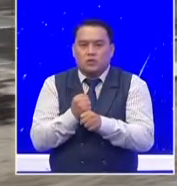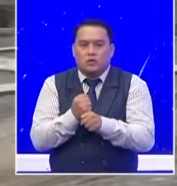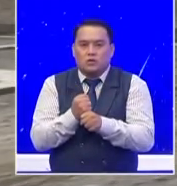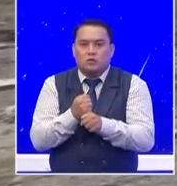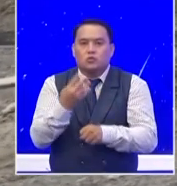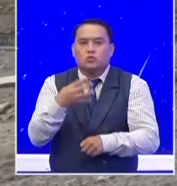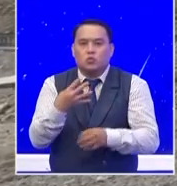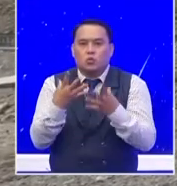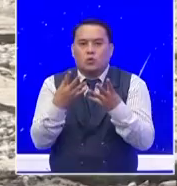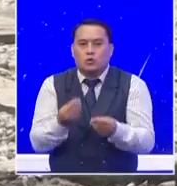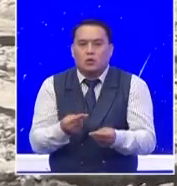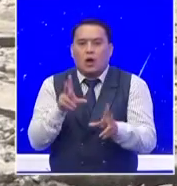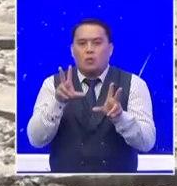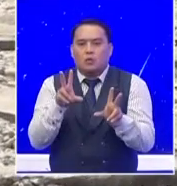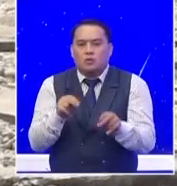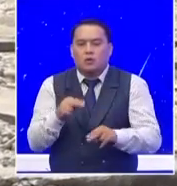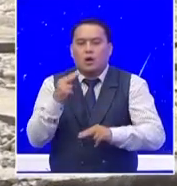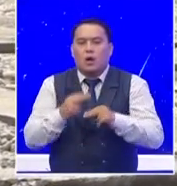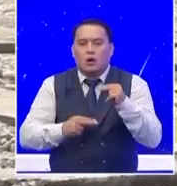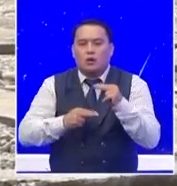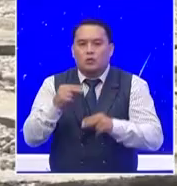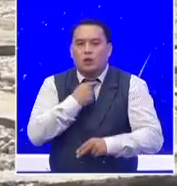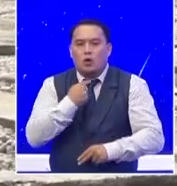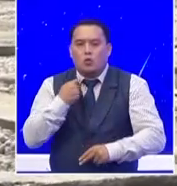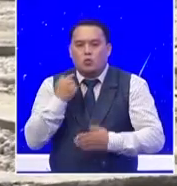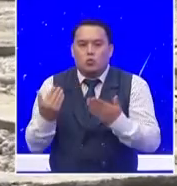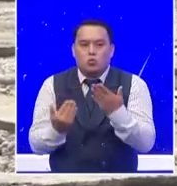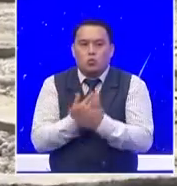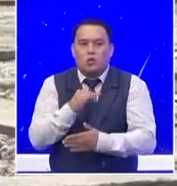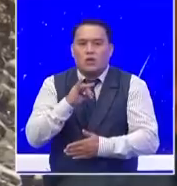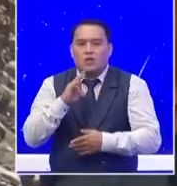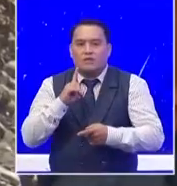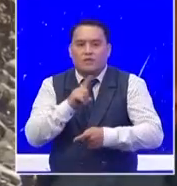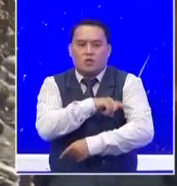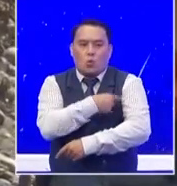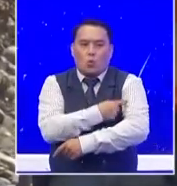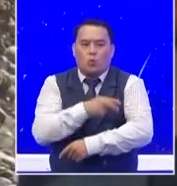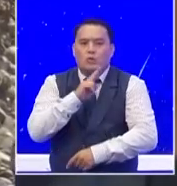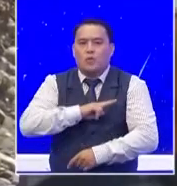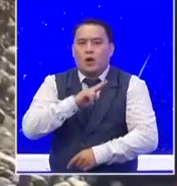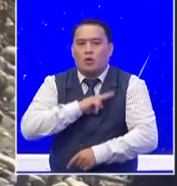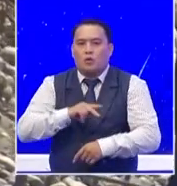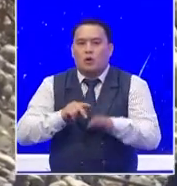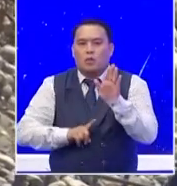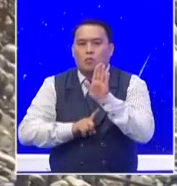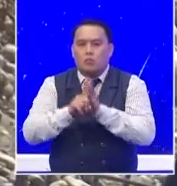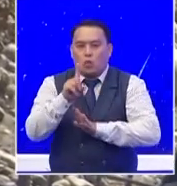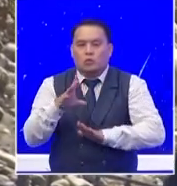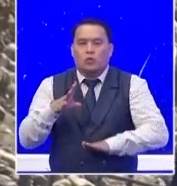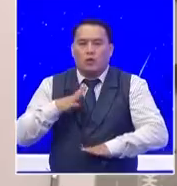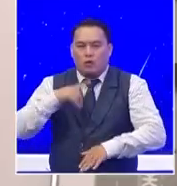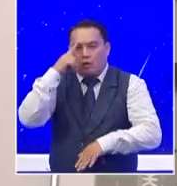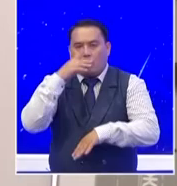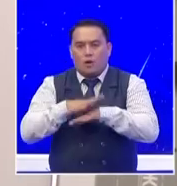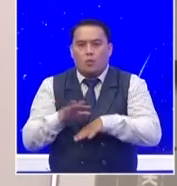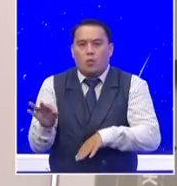40 дней под ключ обещают строители построить в Талдыкургане новую инфекционную больницу. Работа уже кипит. Учитывая это, Амандык